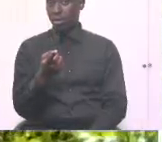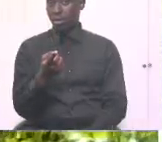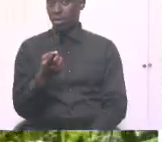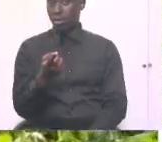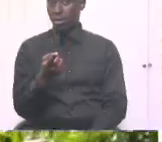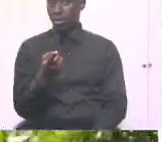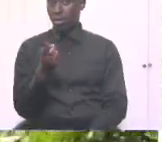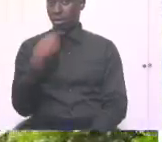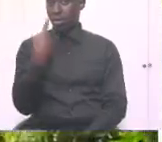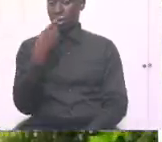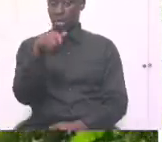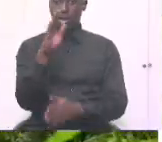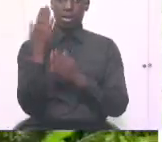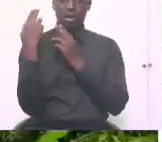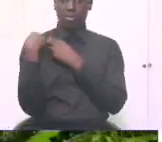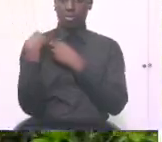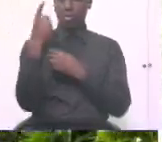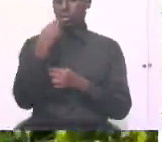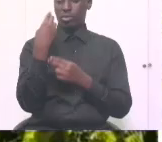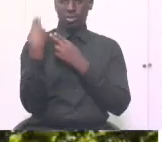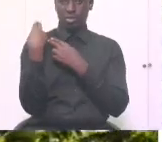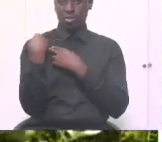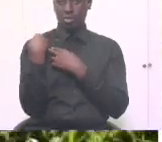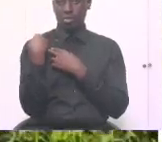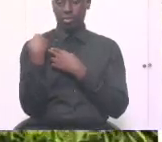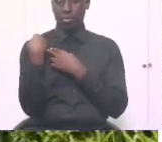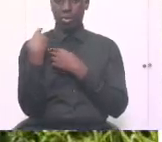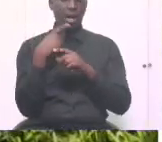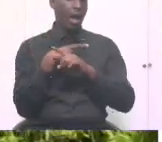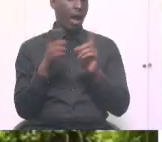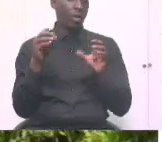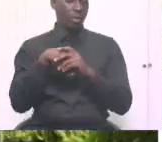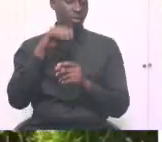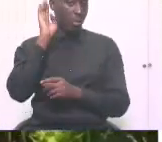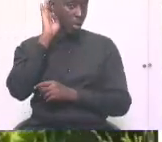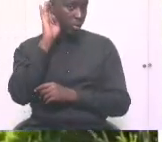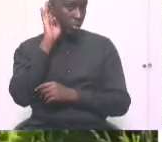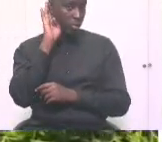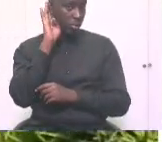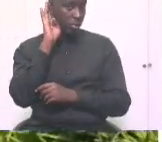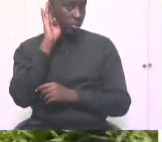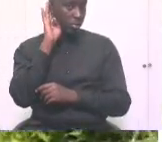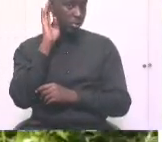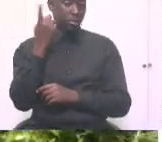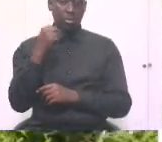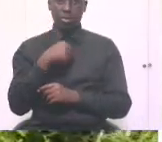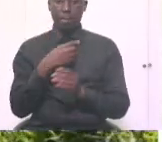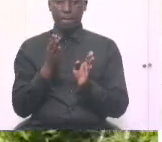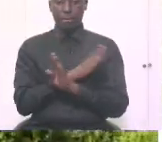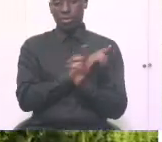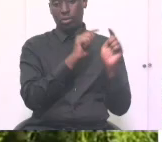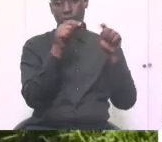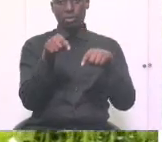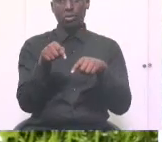zirimo ni inde zishinzwe, ariko ku makuru igeze gutangwa n'uko zigeze kuza